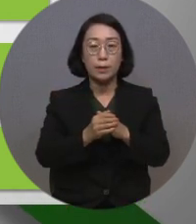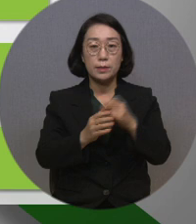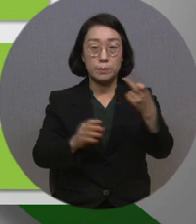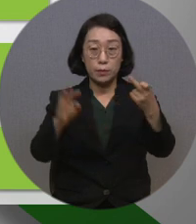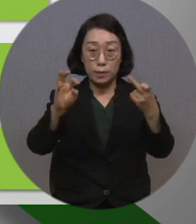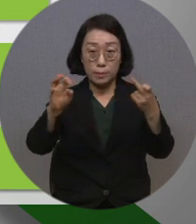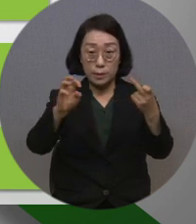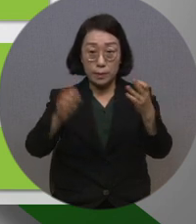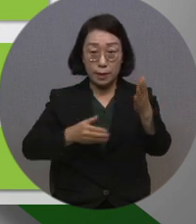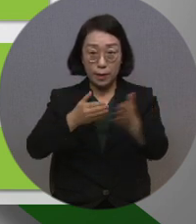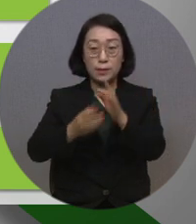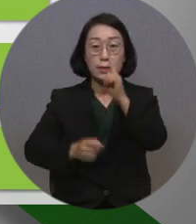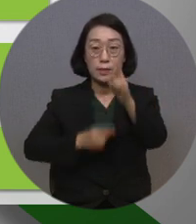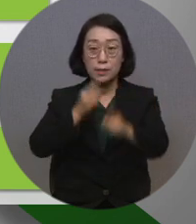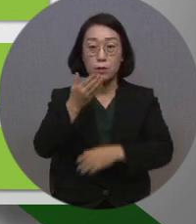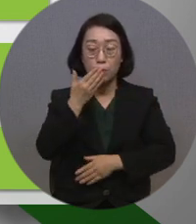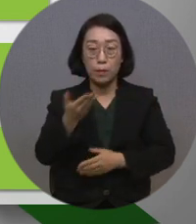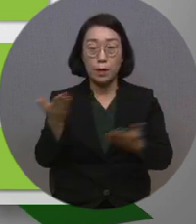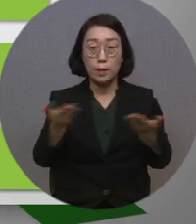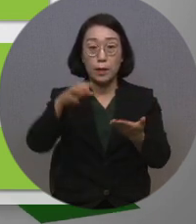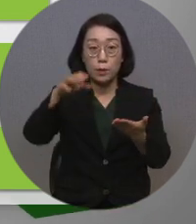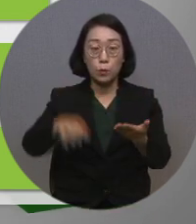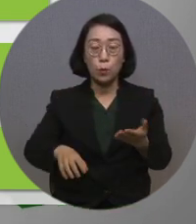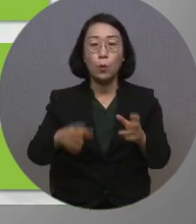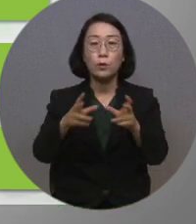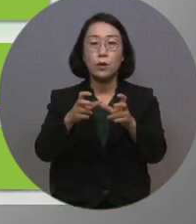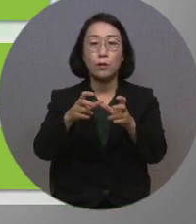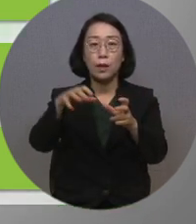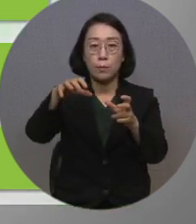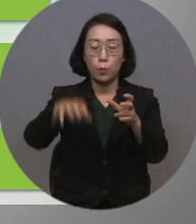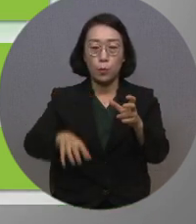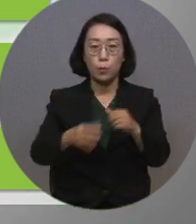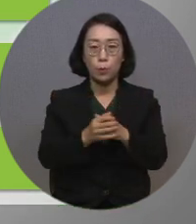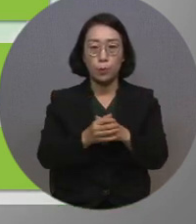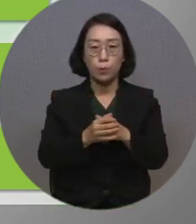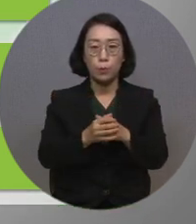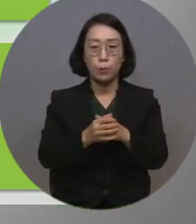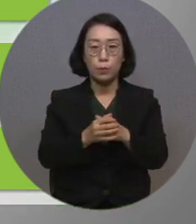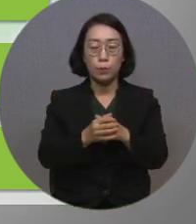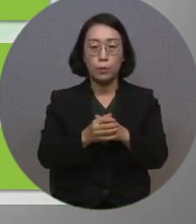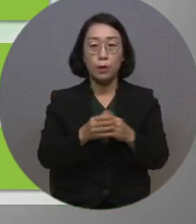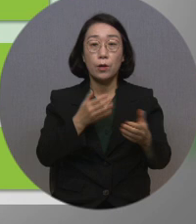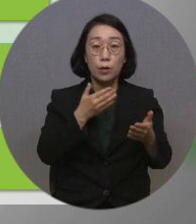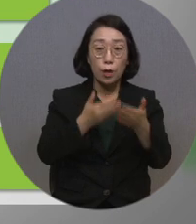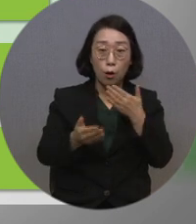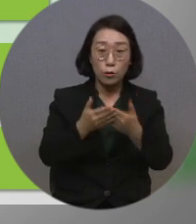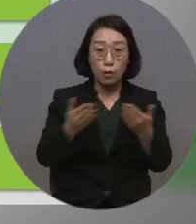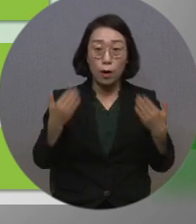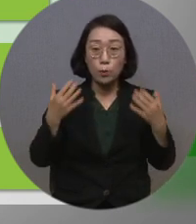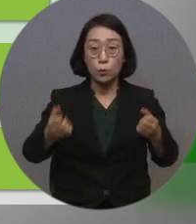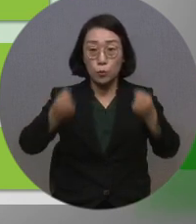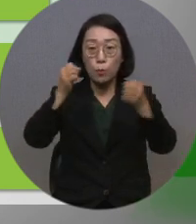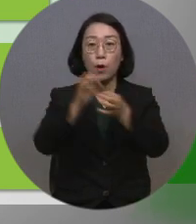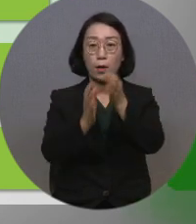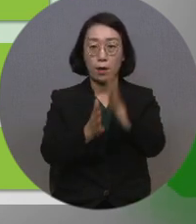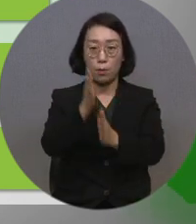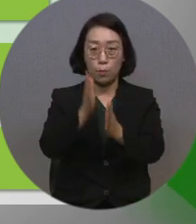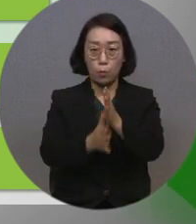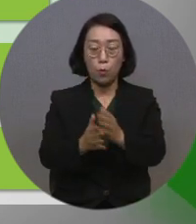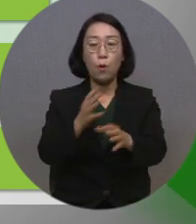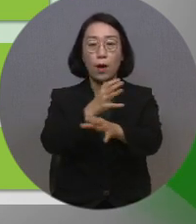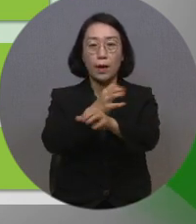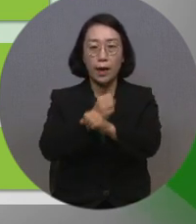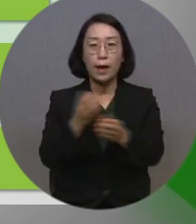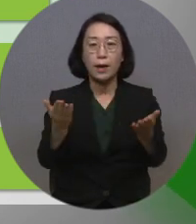12월 30일까지며 근무지는 경기도 성남시입니다. 경력과 학력은 무관하며